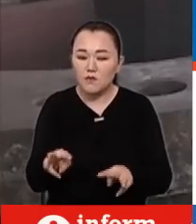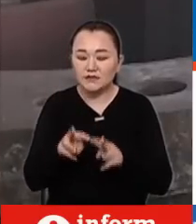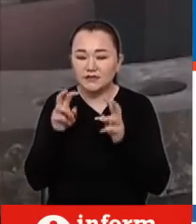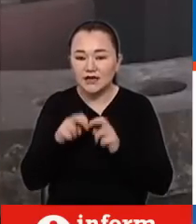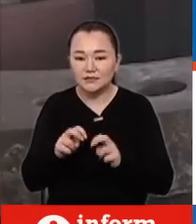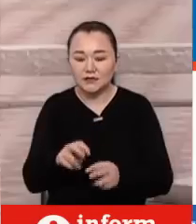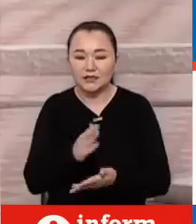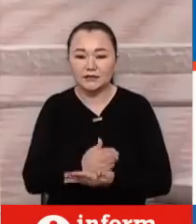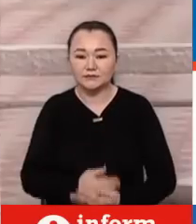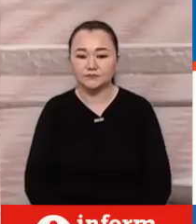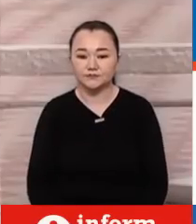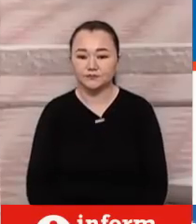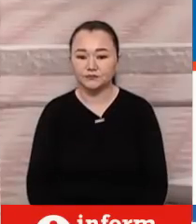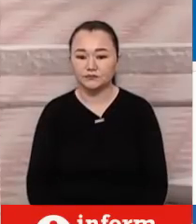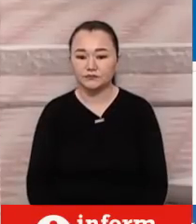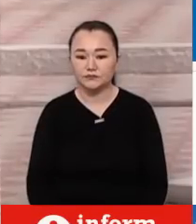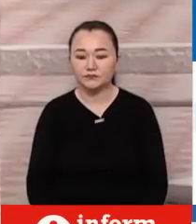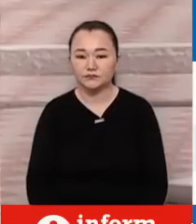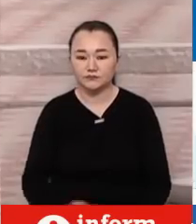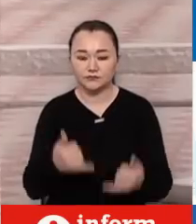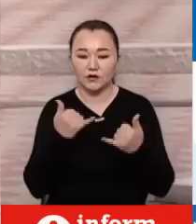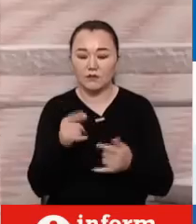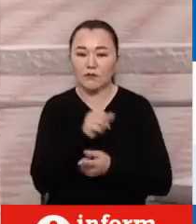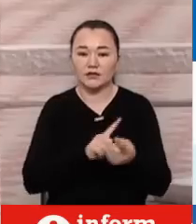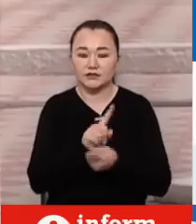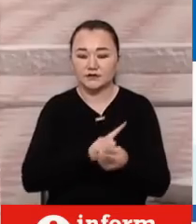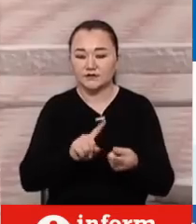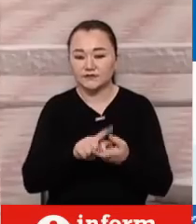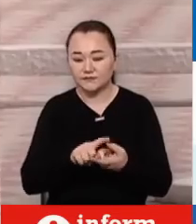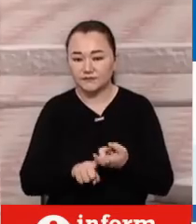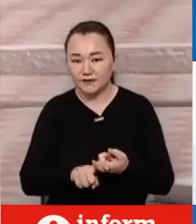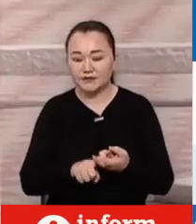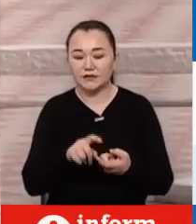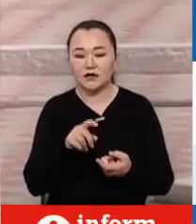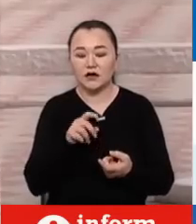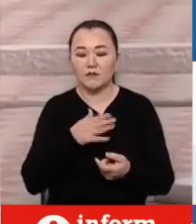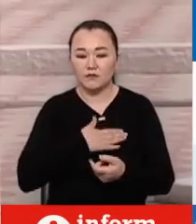қаралып жатыр. Енді модернизация бойынша біздерде